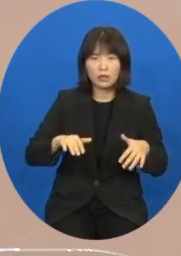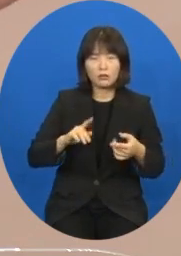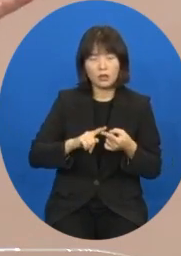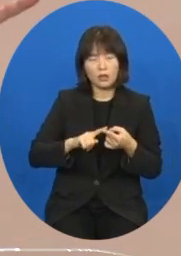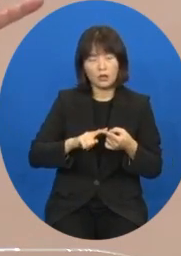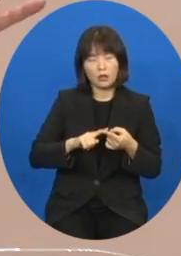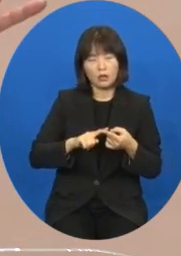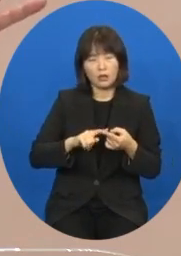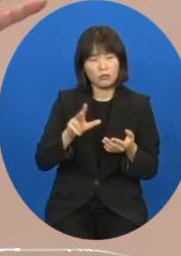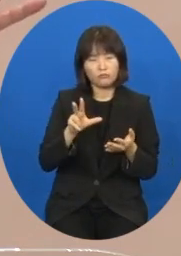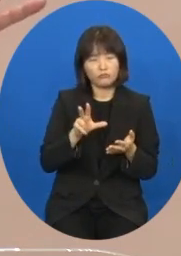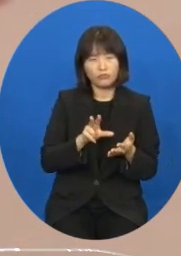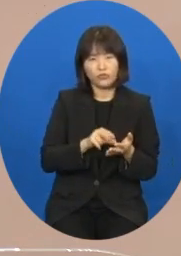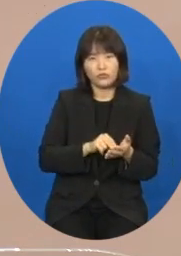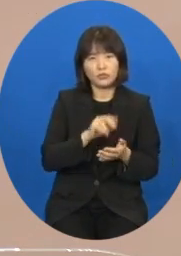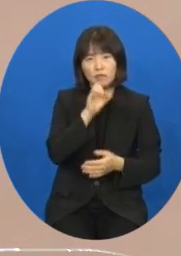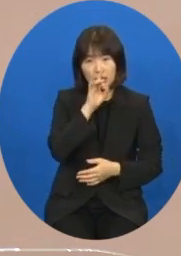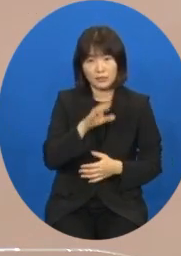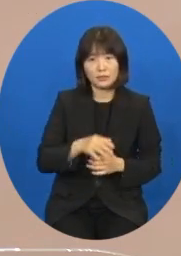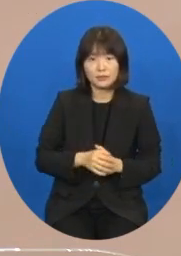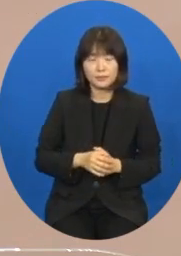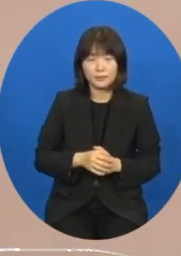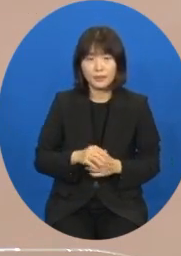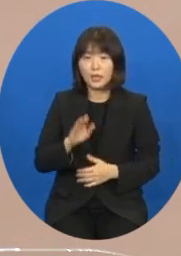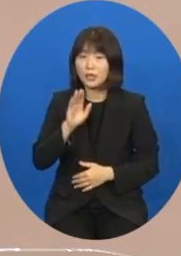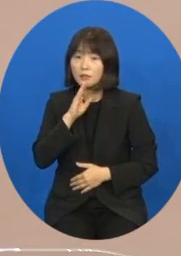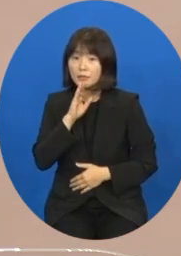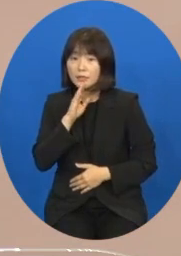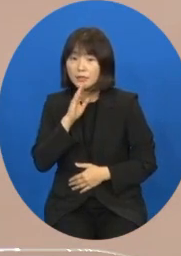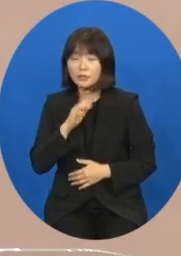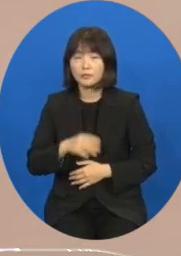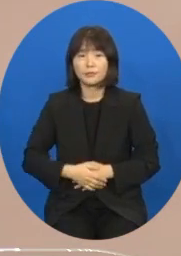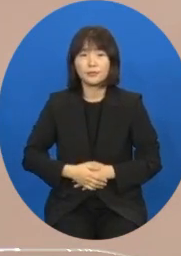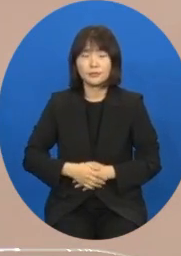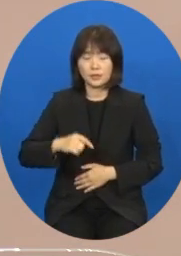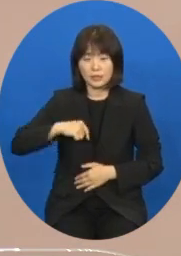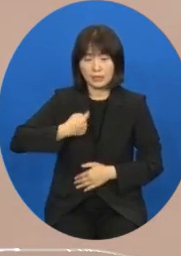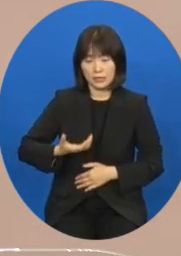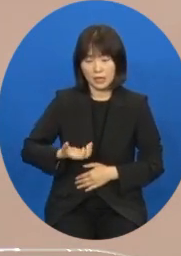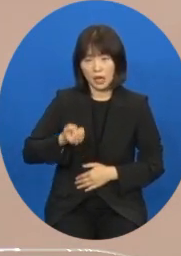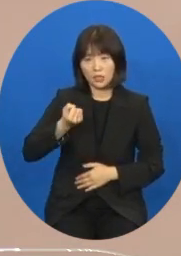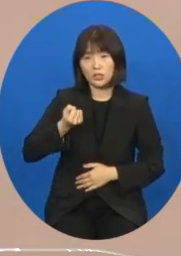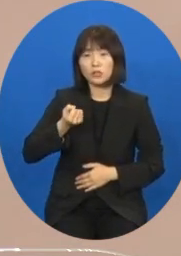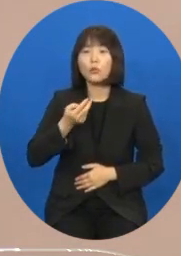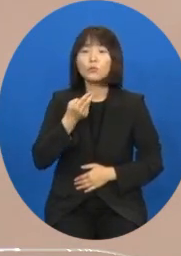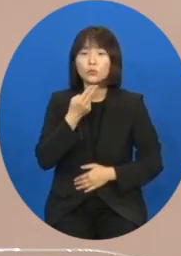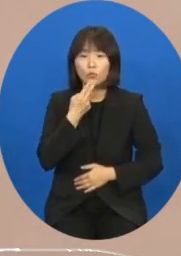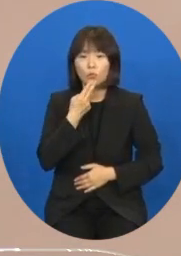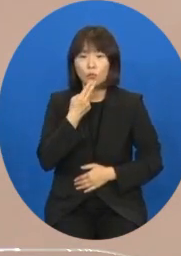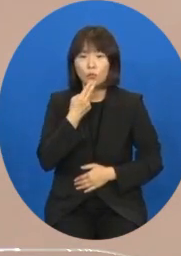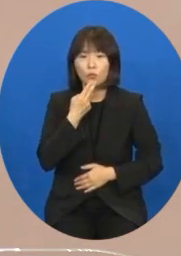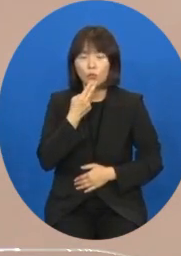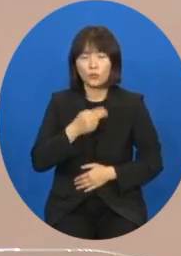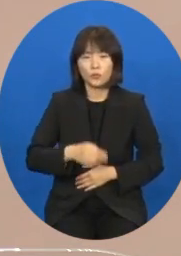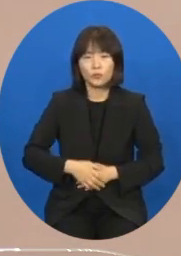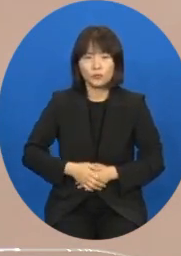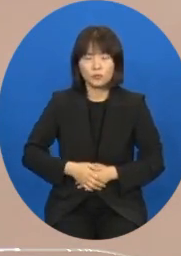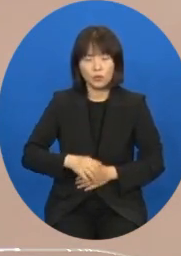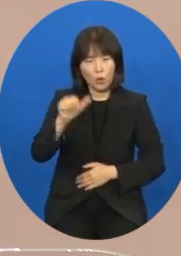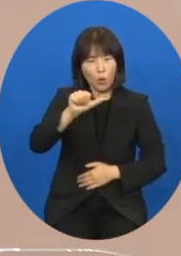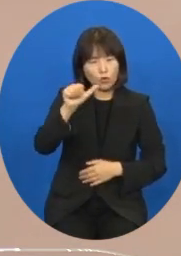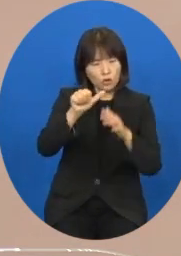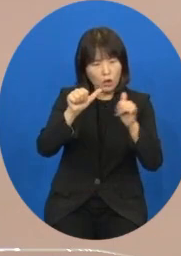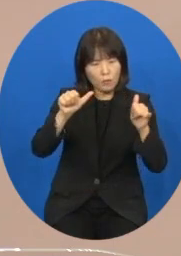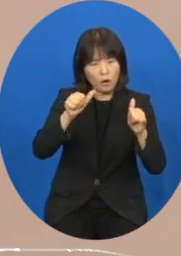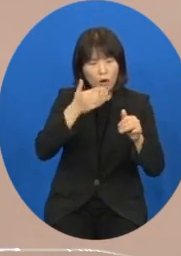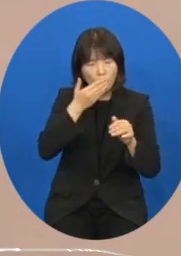안 된다는 걸 알게 됩니다. 빌립은 자기가 가진 것이 없으니까 이 5천명의 무리를 먹일